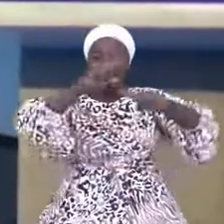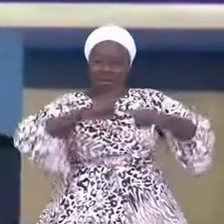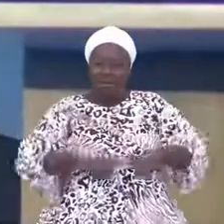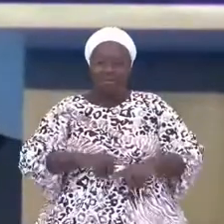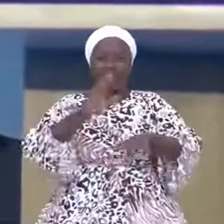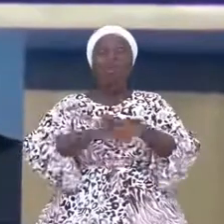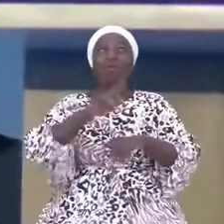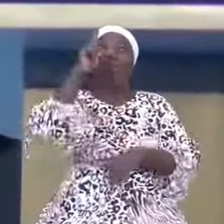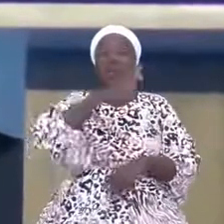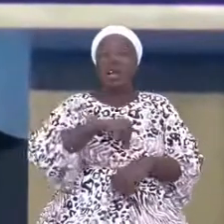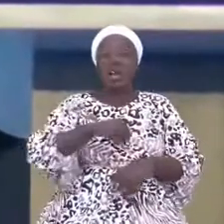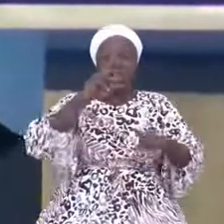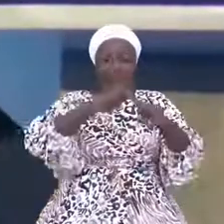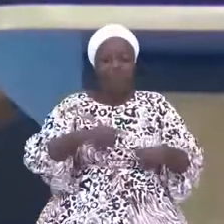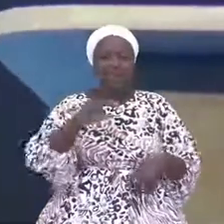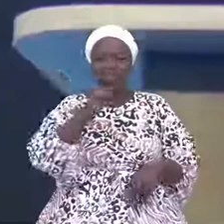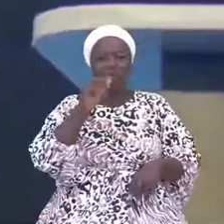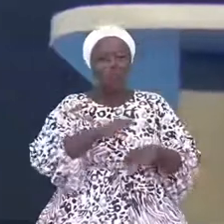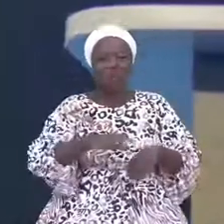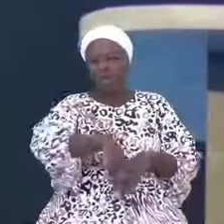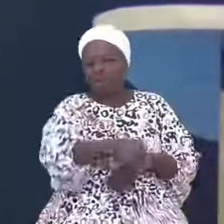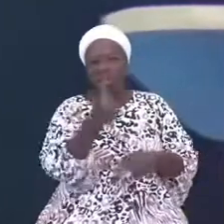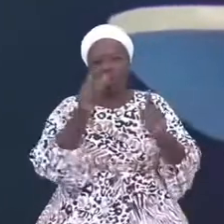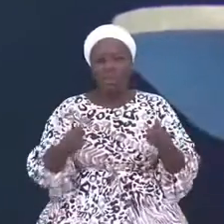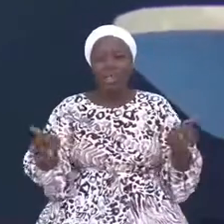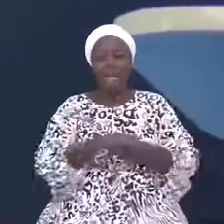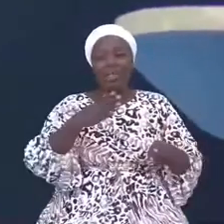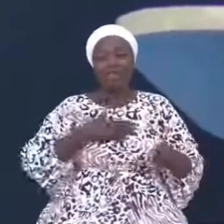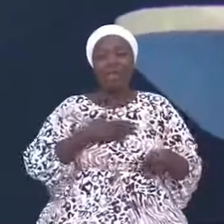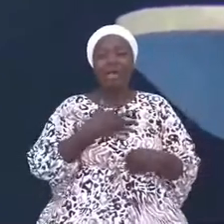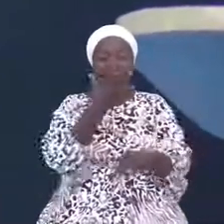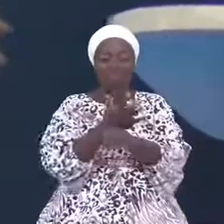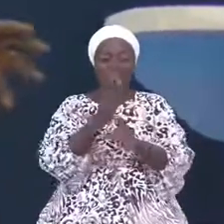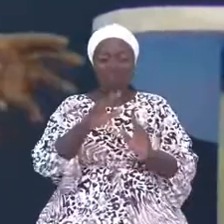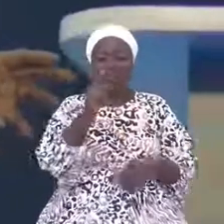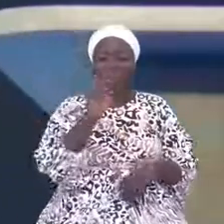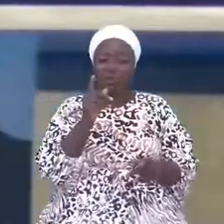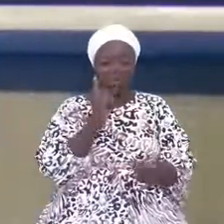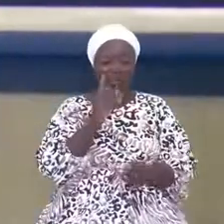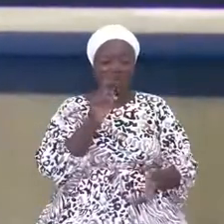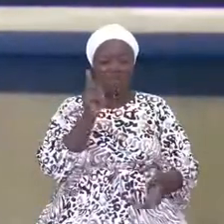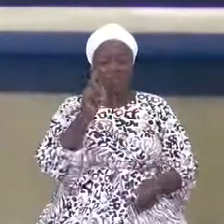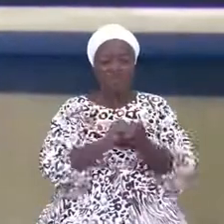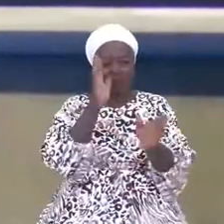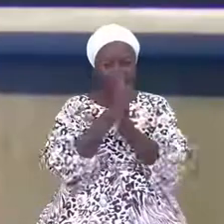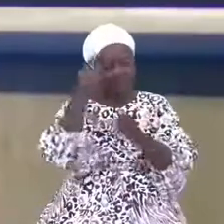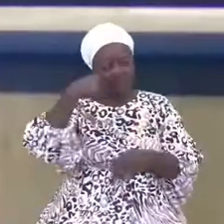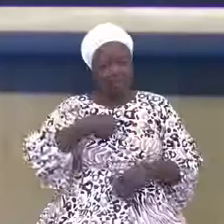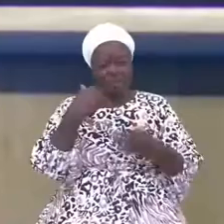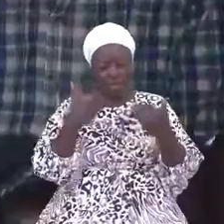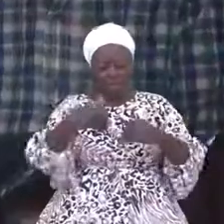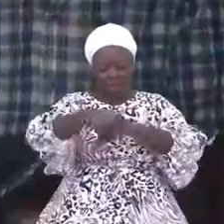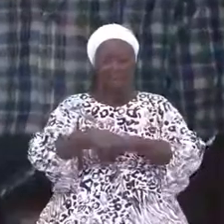d'autre, je m'appuie sur toi, je m'appuie sur personne d'autre. Comme médiateur, tu es